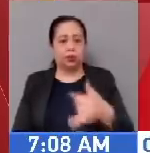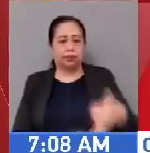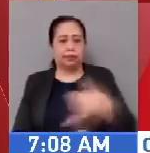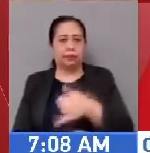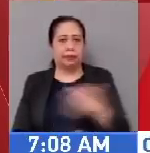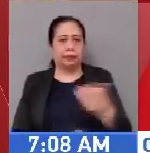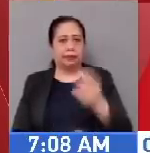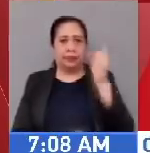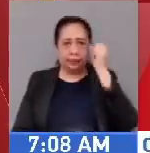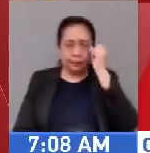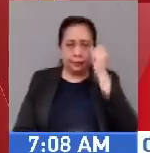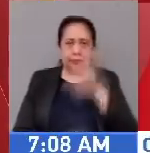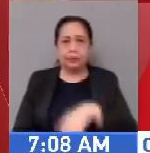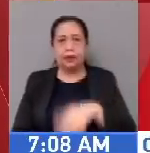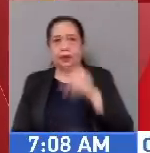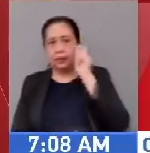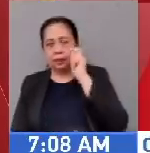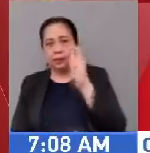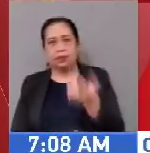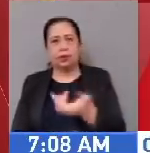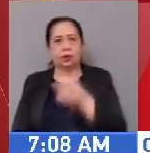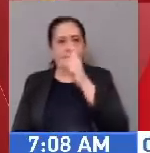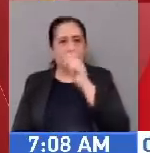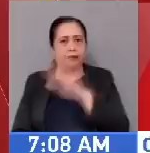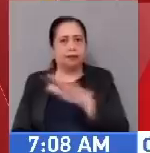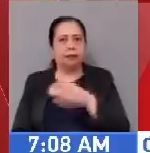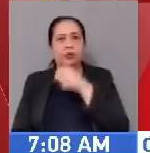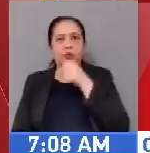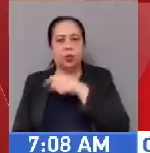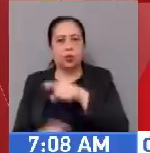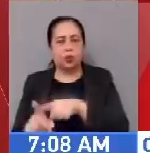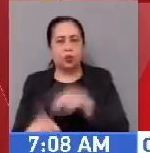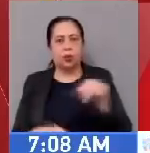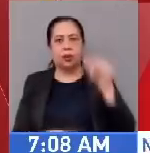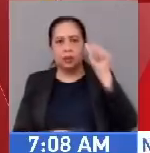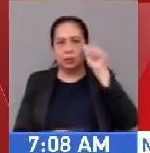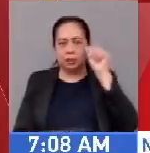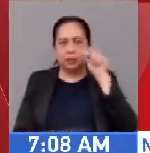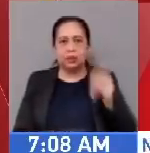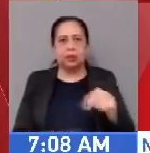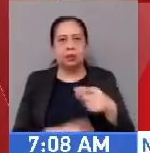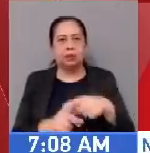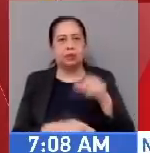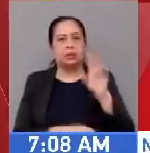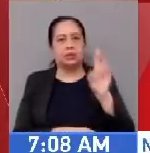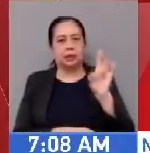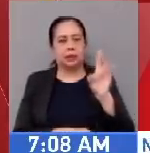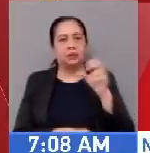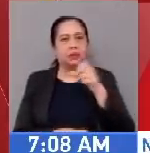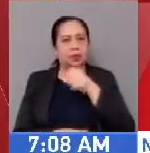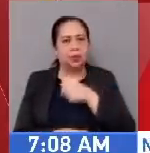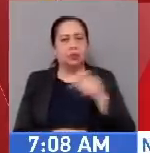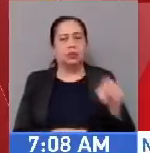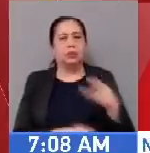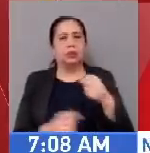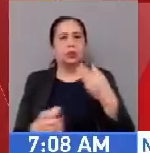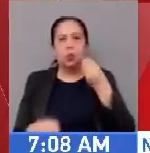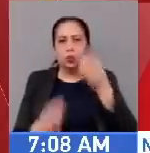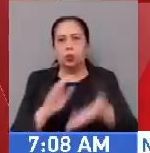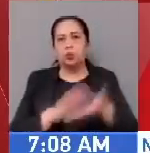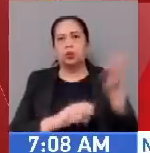Tibok na 55 anyos at Ariston Molina na 60 anyos. Pauwi na sana nang magtalo ang